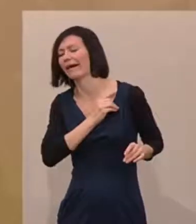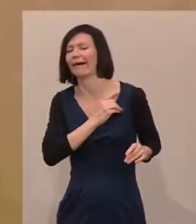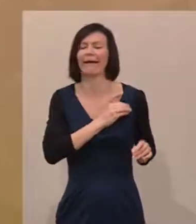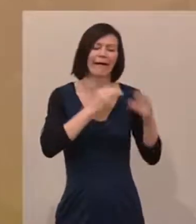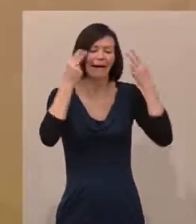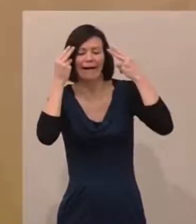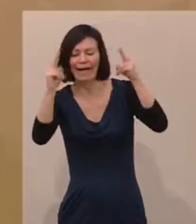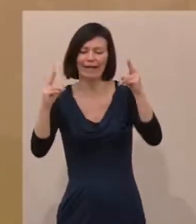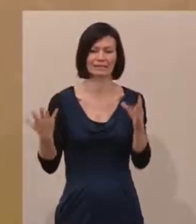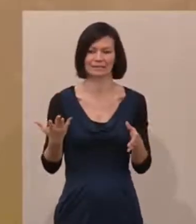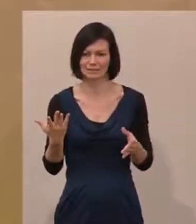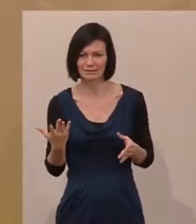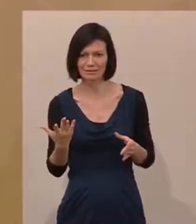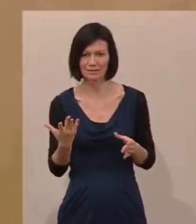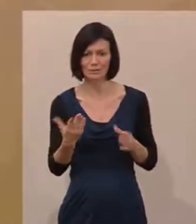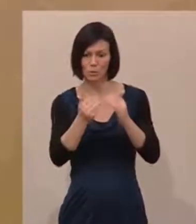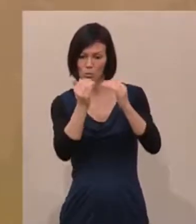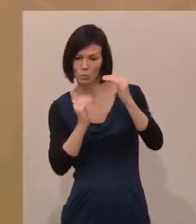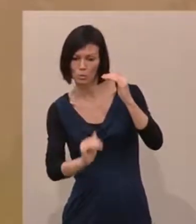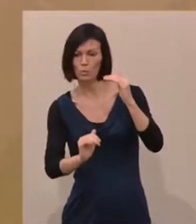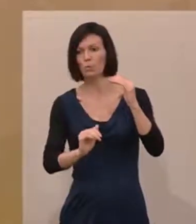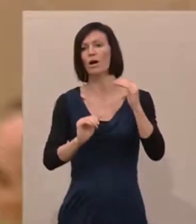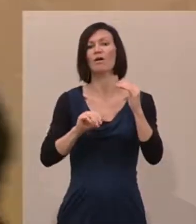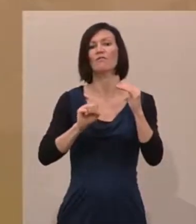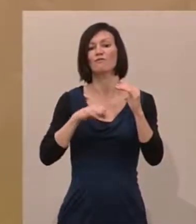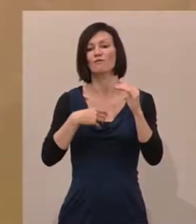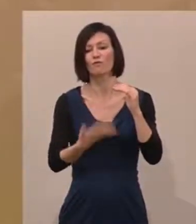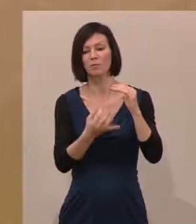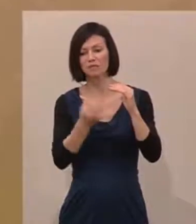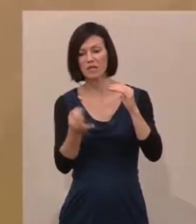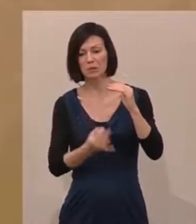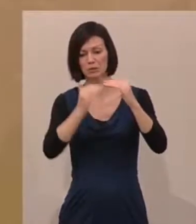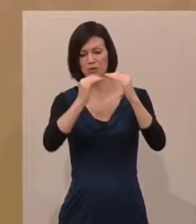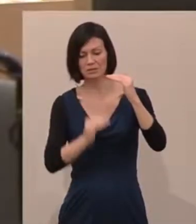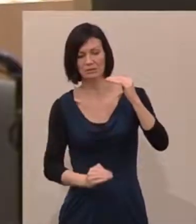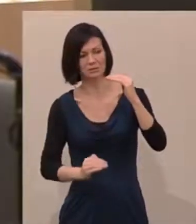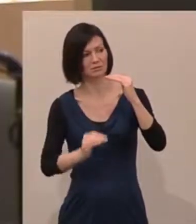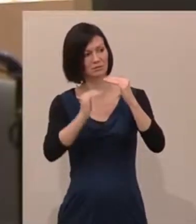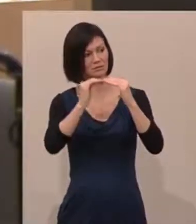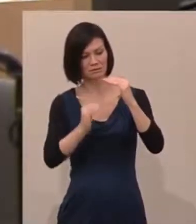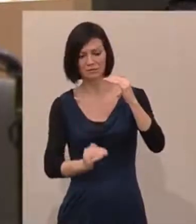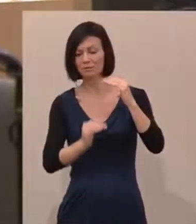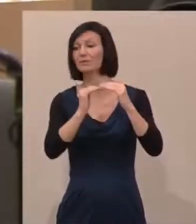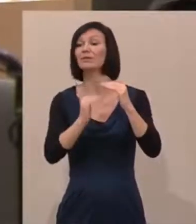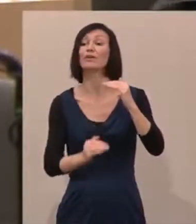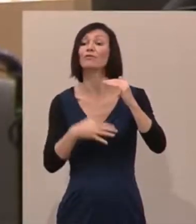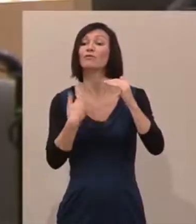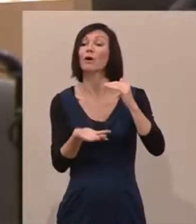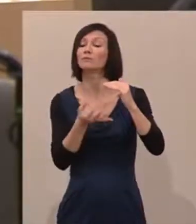die unteren 50% Vermögensbesitzer, die unteren